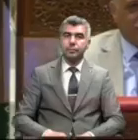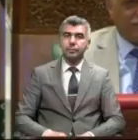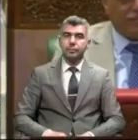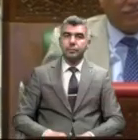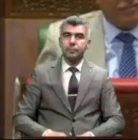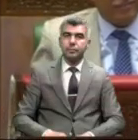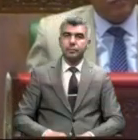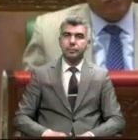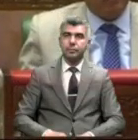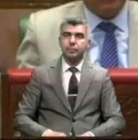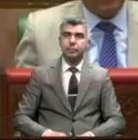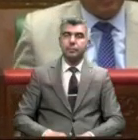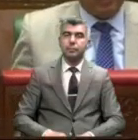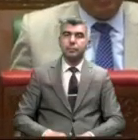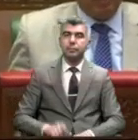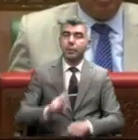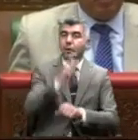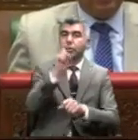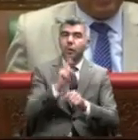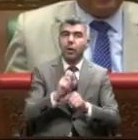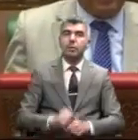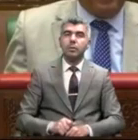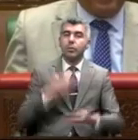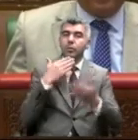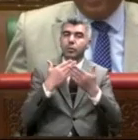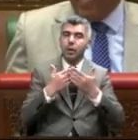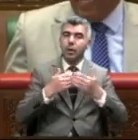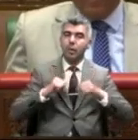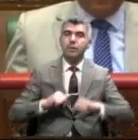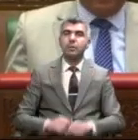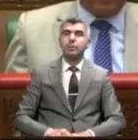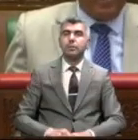يعني السيد الوزير